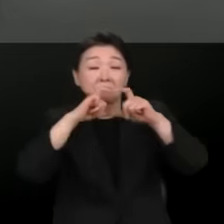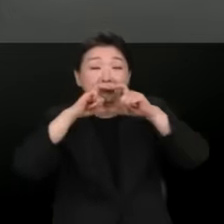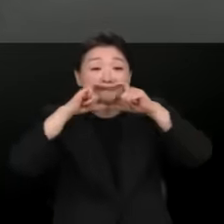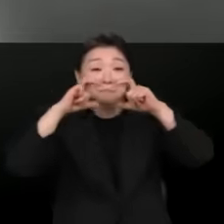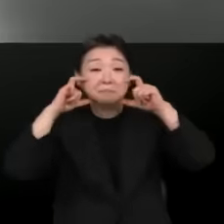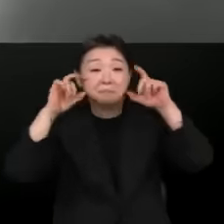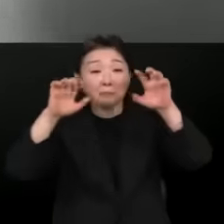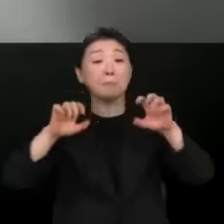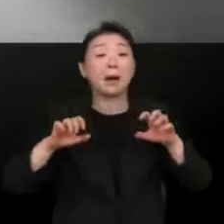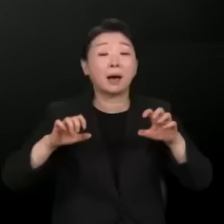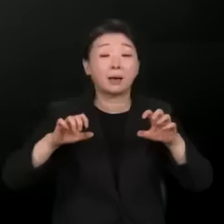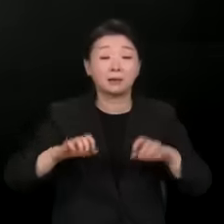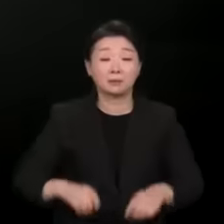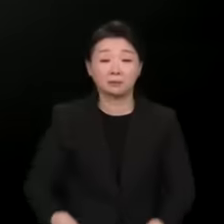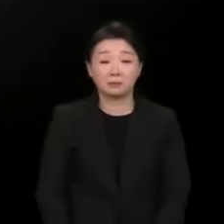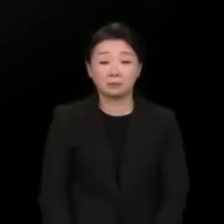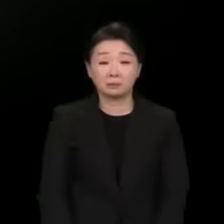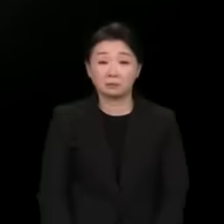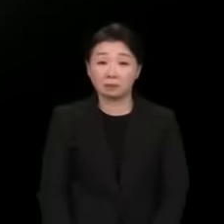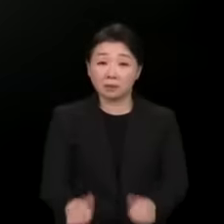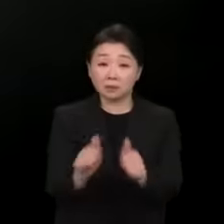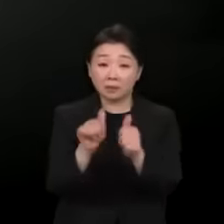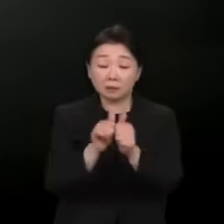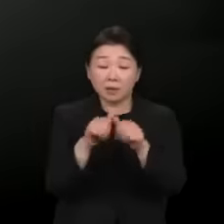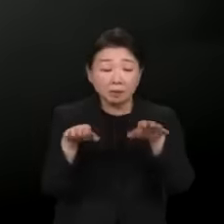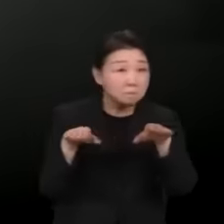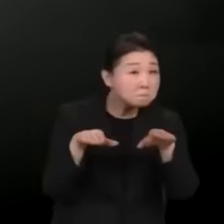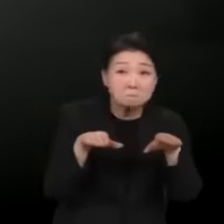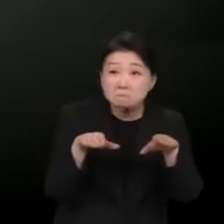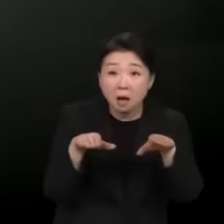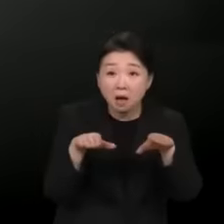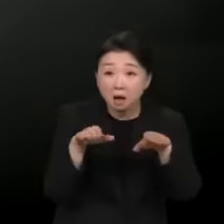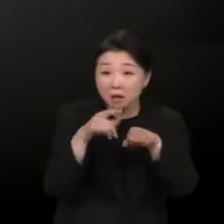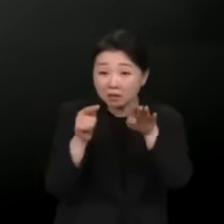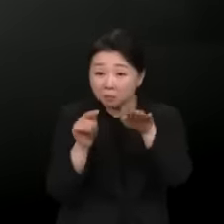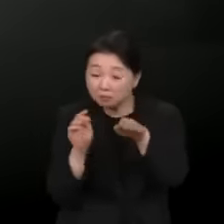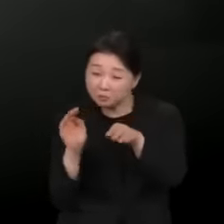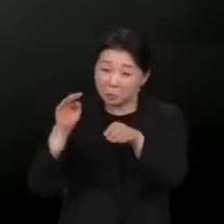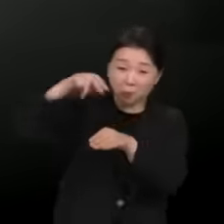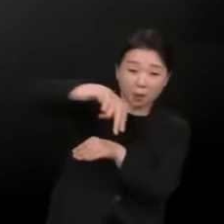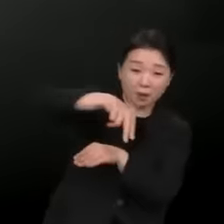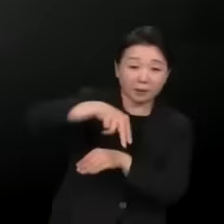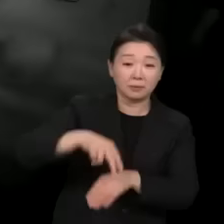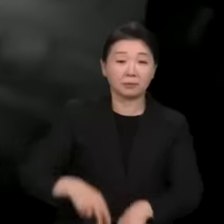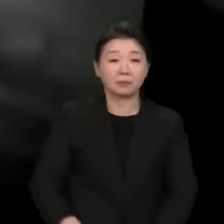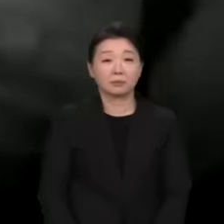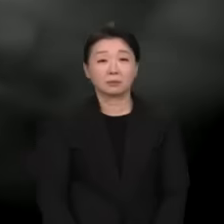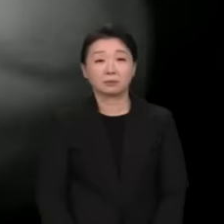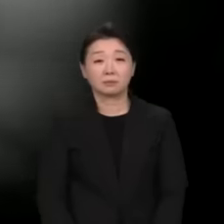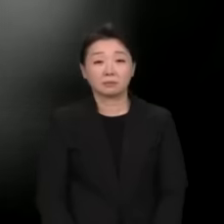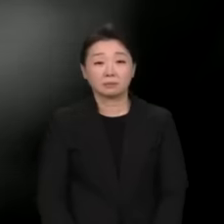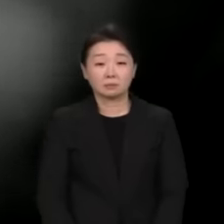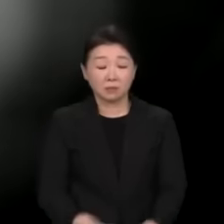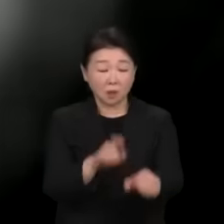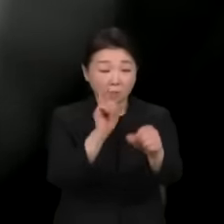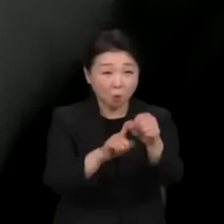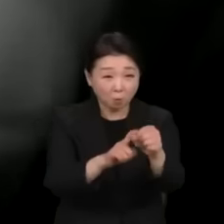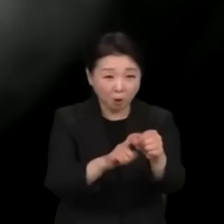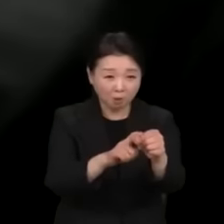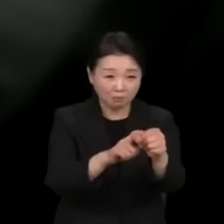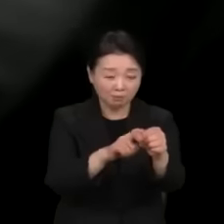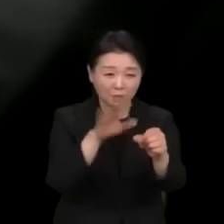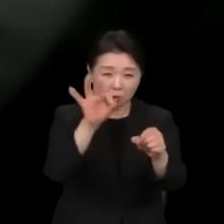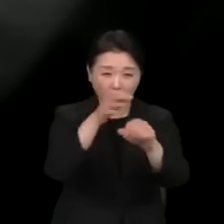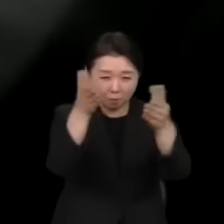남성의 머리가 나타납니다. 남성은 안을 살피더니 창문으로 다리를 집어넣어 들어옵니다. 목표는